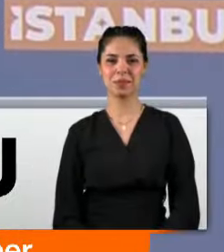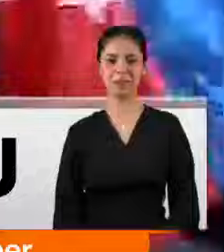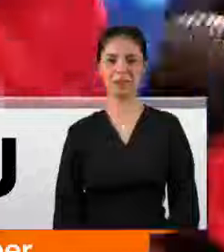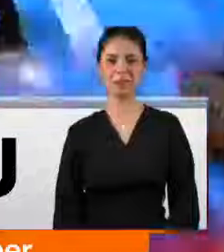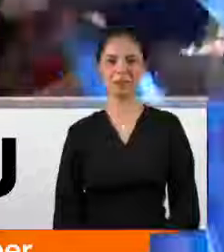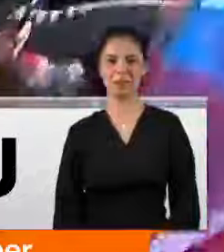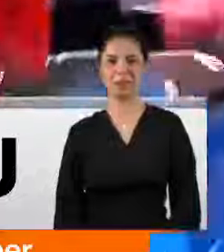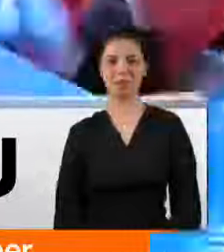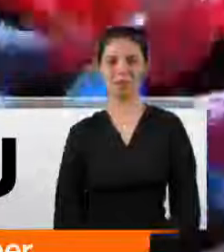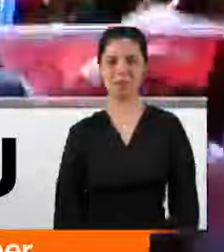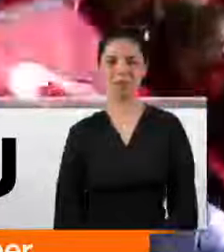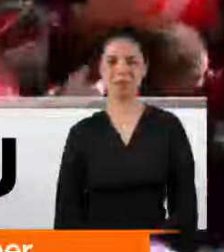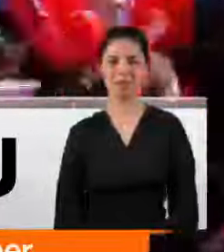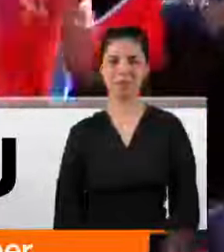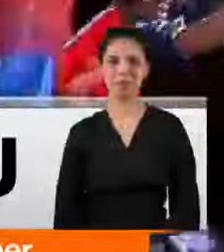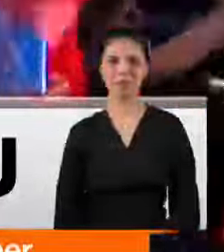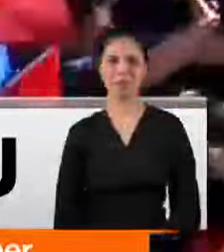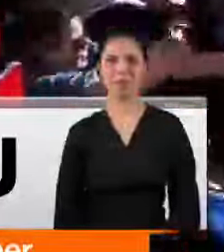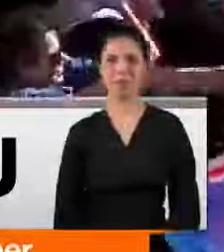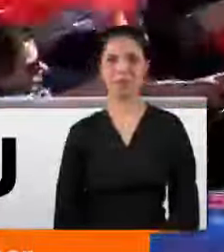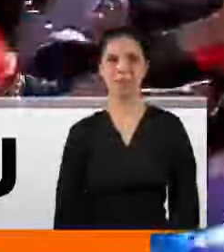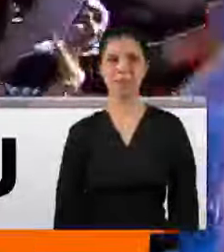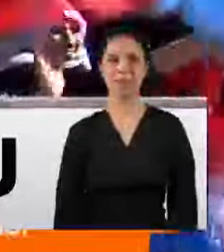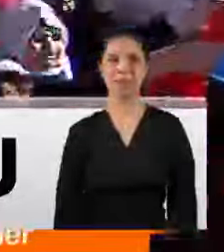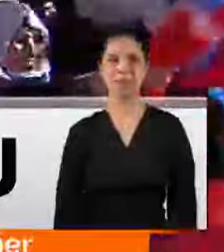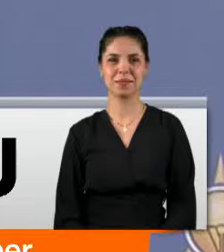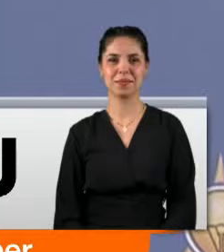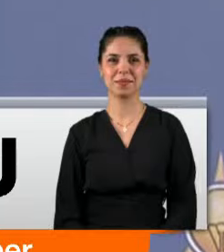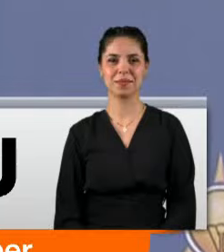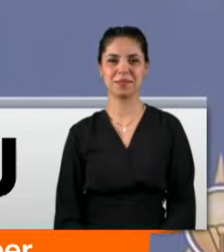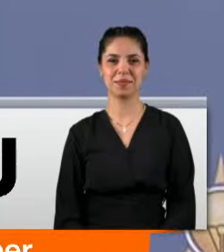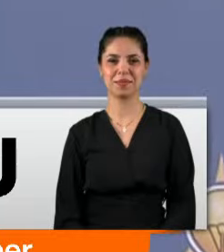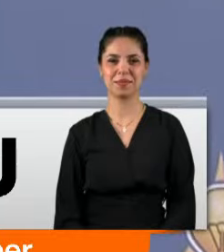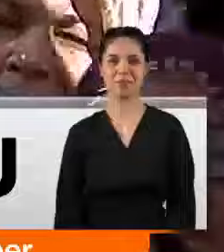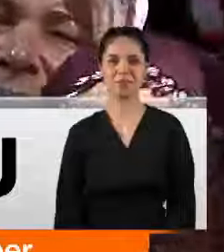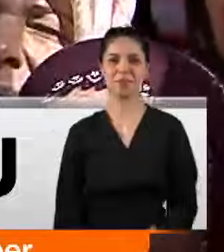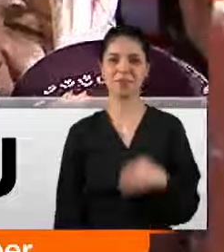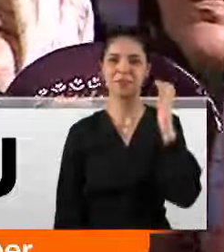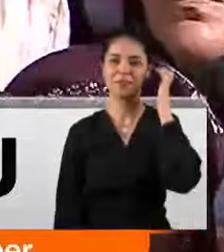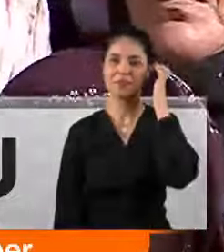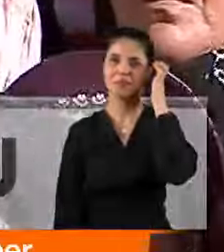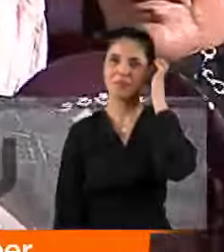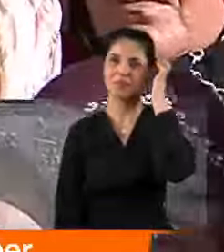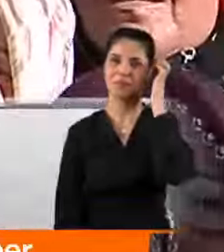Efendim. Vatandaşını gerçekten seven. Kız.